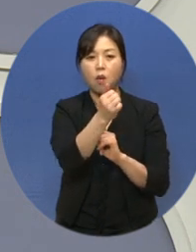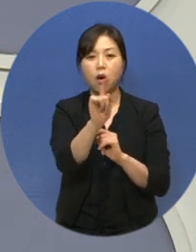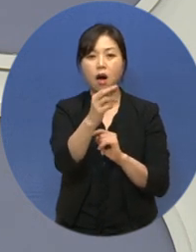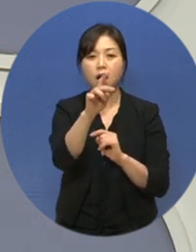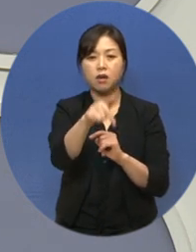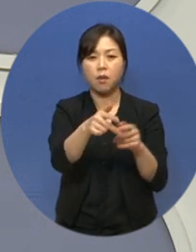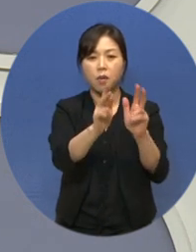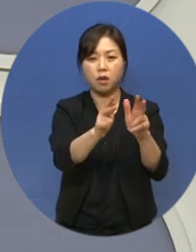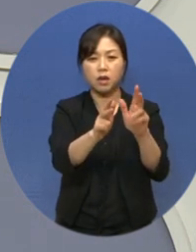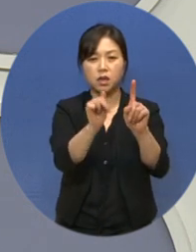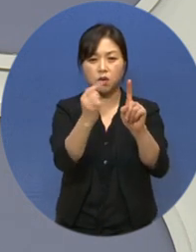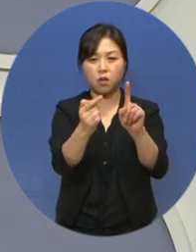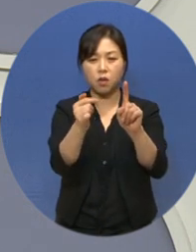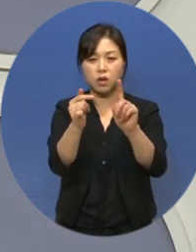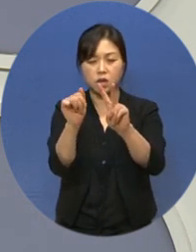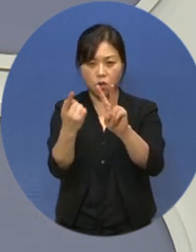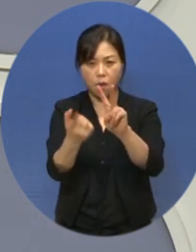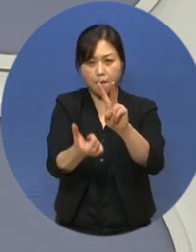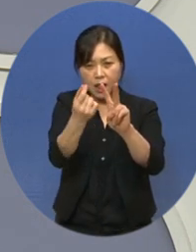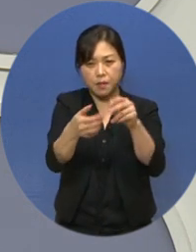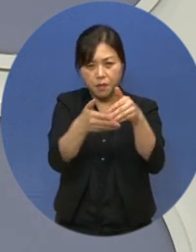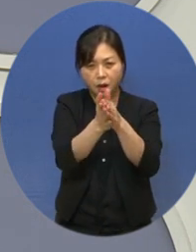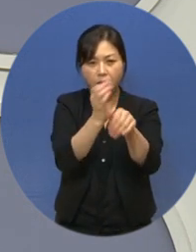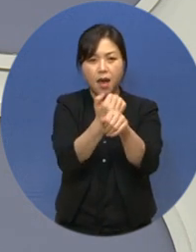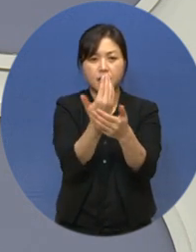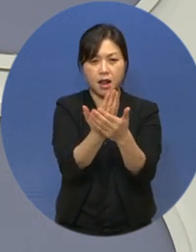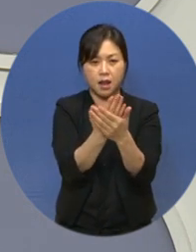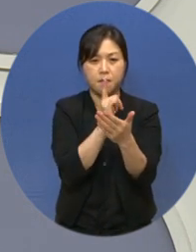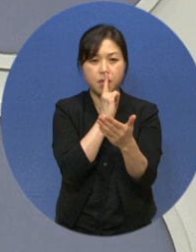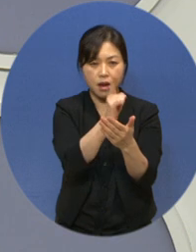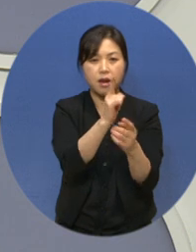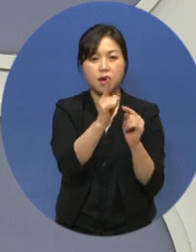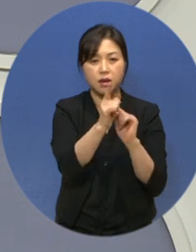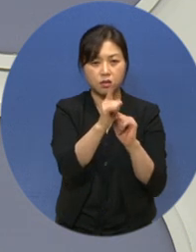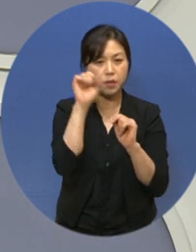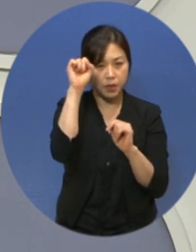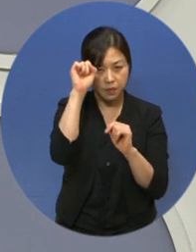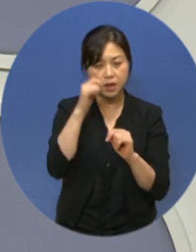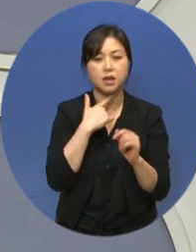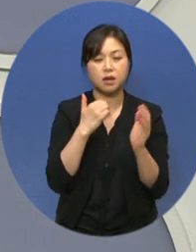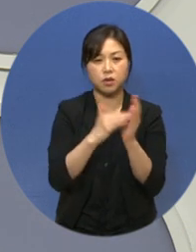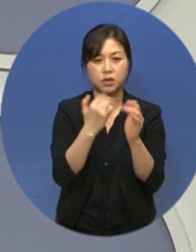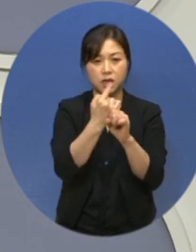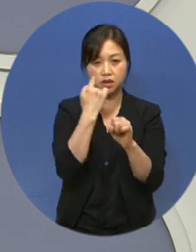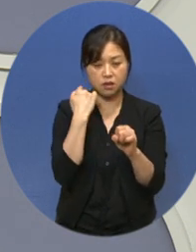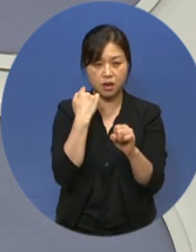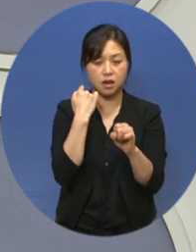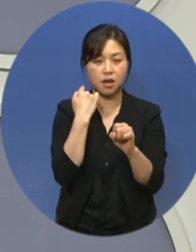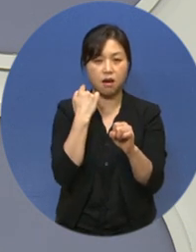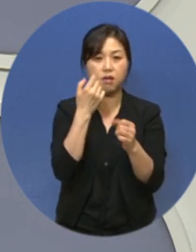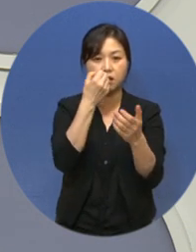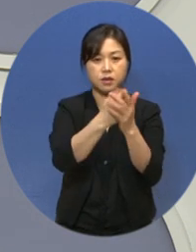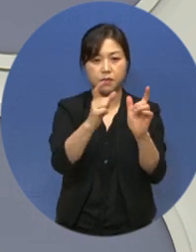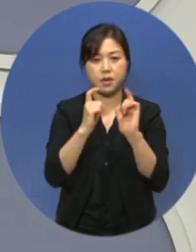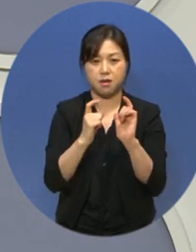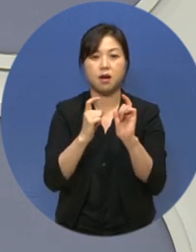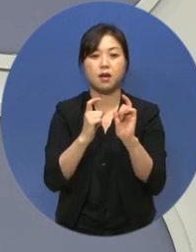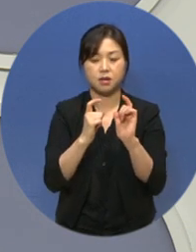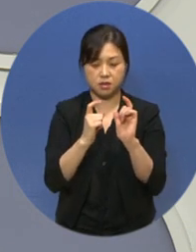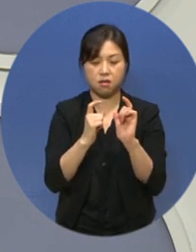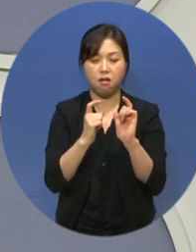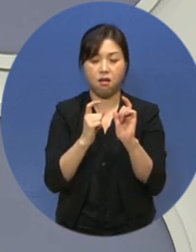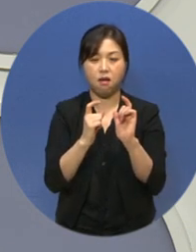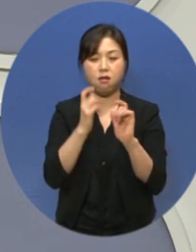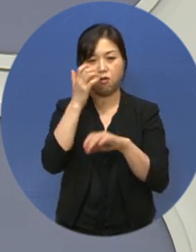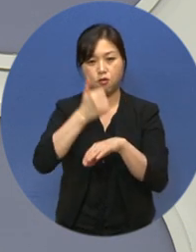요청과 운동을 강력히 했고 그것이 에 작년에 결정된 것도 우리 도정에서 나름대로 거절한 자부심을 가질 수 있는 도 정성과